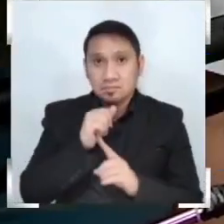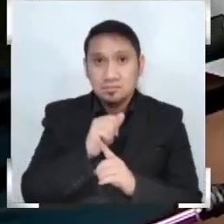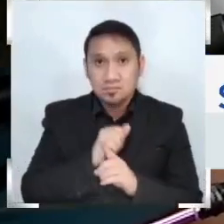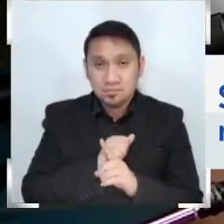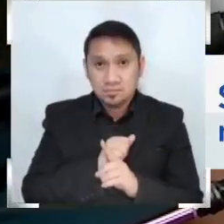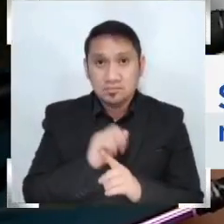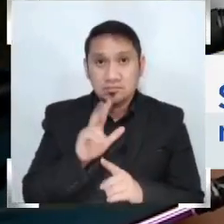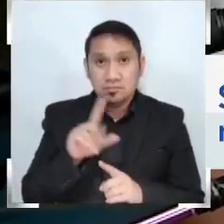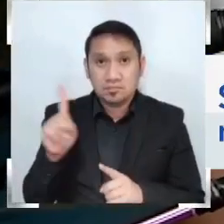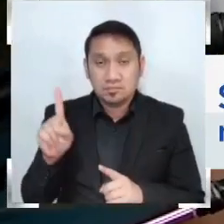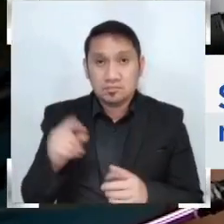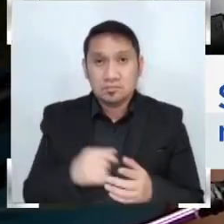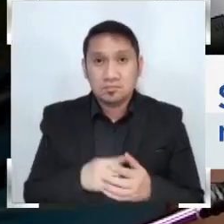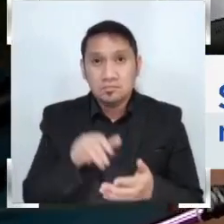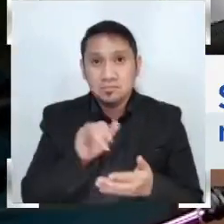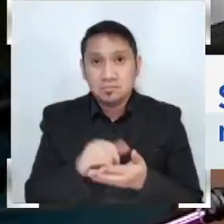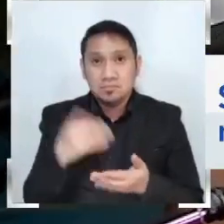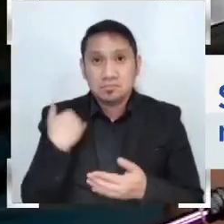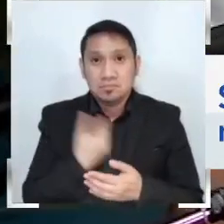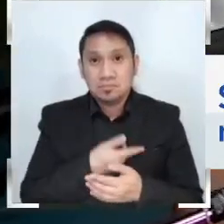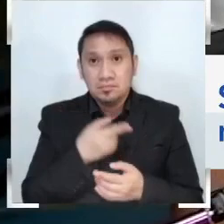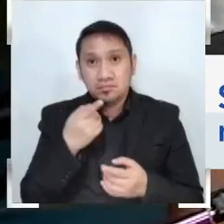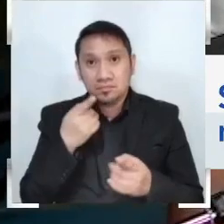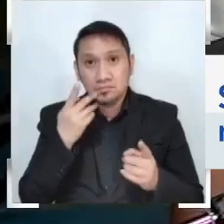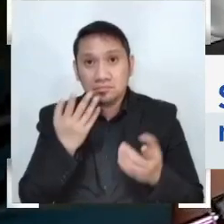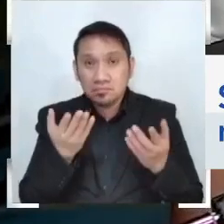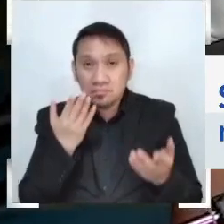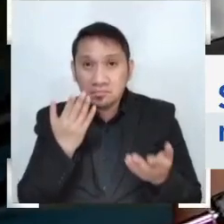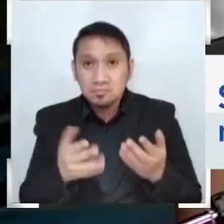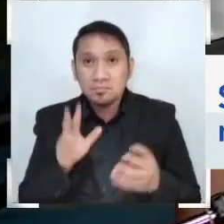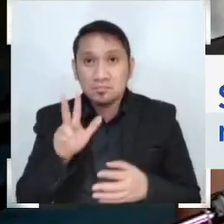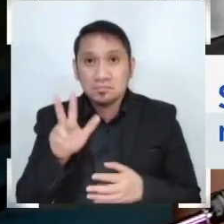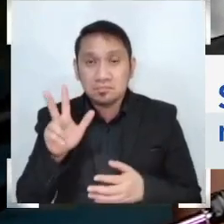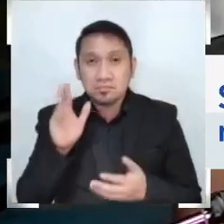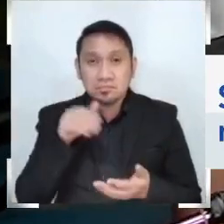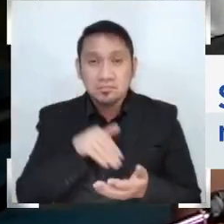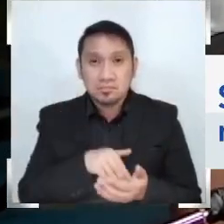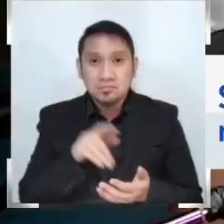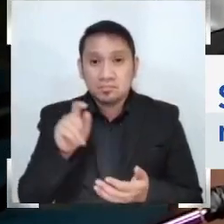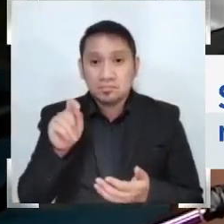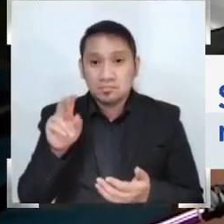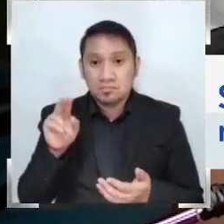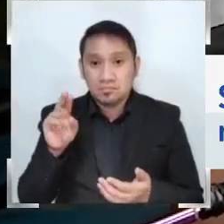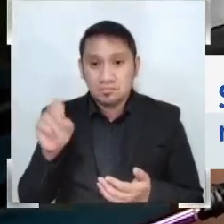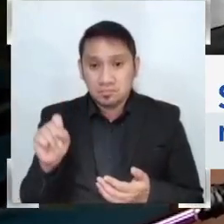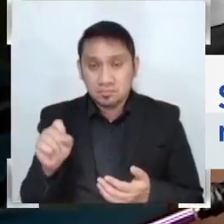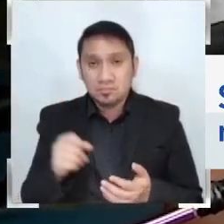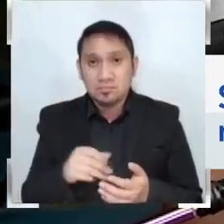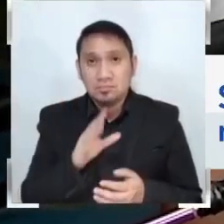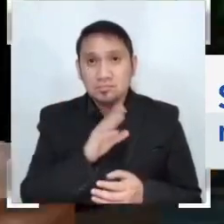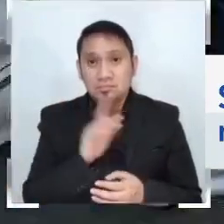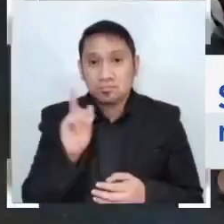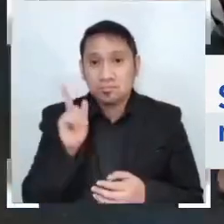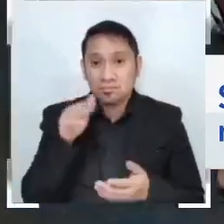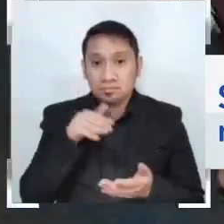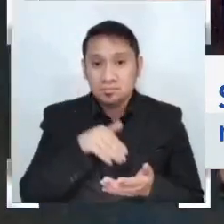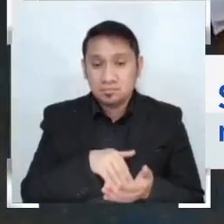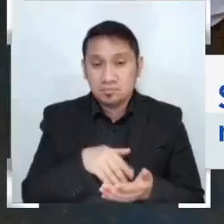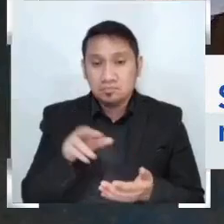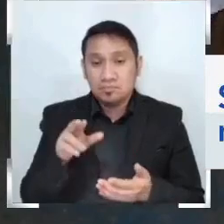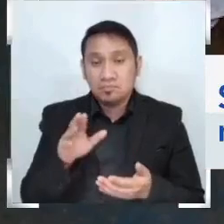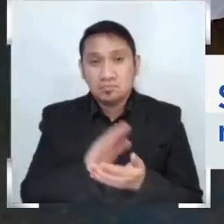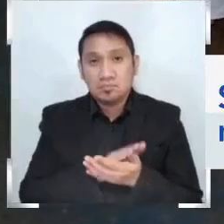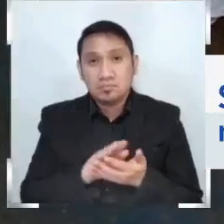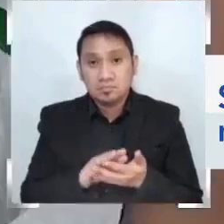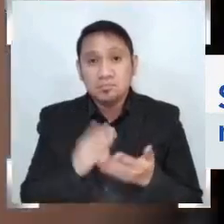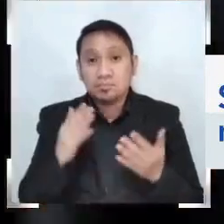August 31. Yan ang projections natin. More or less mga 30,000 metric tons yung raw, 20,000 metric tons yung refined. Para